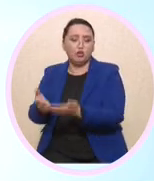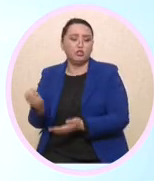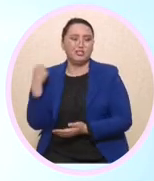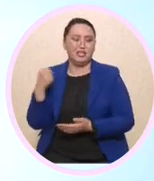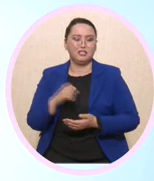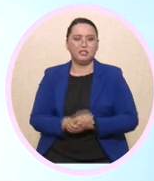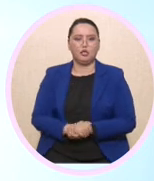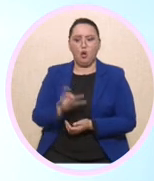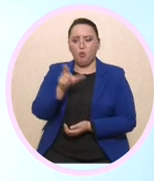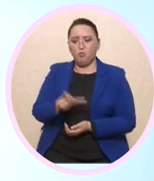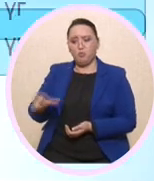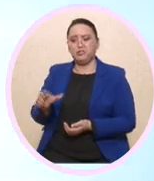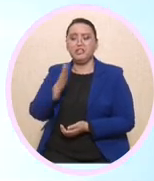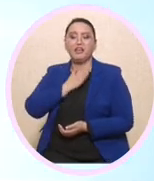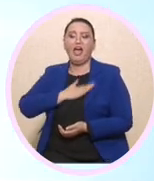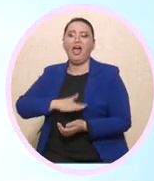Хүнийг хайрлж.